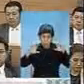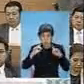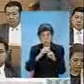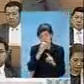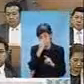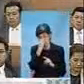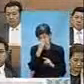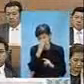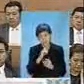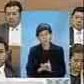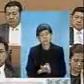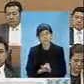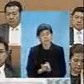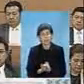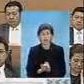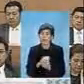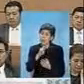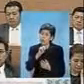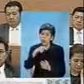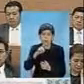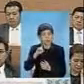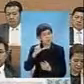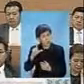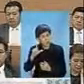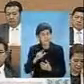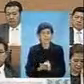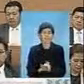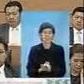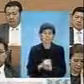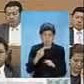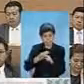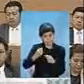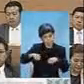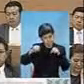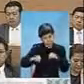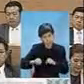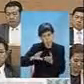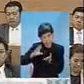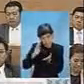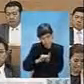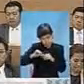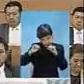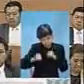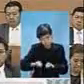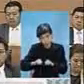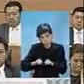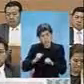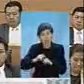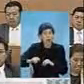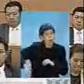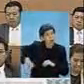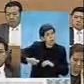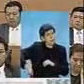มัครสุนทรเวชนายนพดลปัทมะไปลงนามในการบันทึกความตกลงร่วมกับทางการกัมพูช